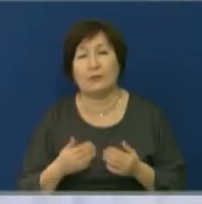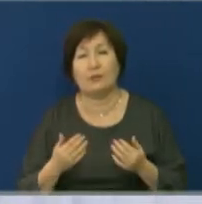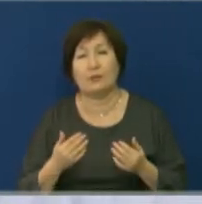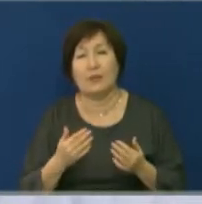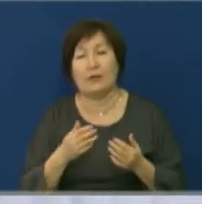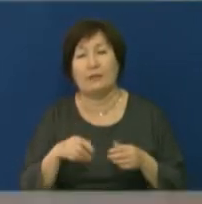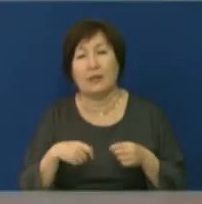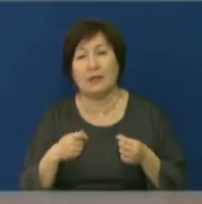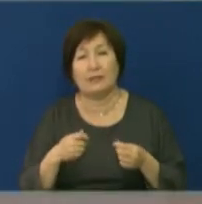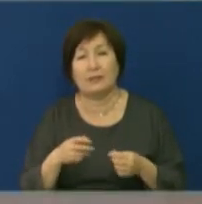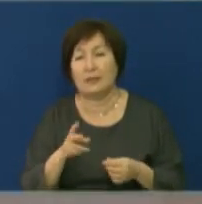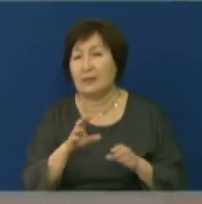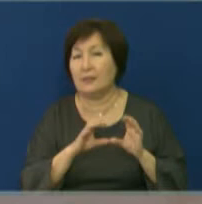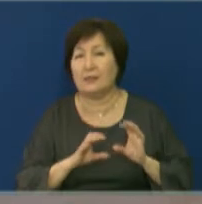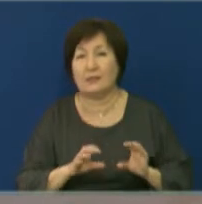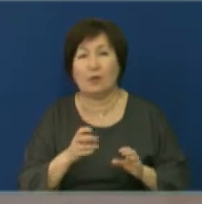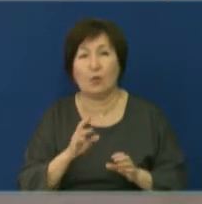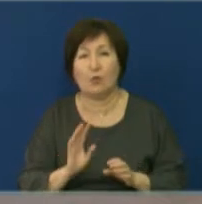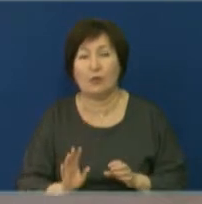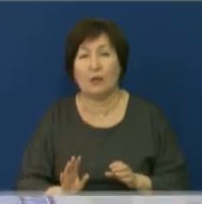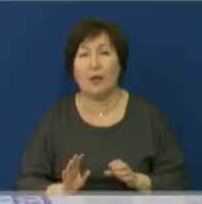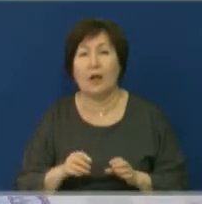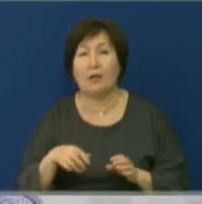желающие незаконно обогатиться находят способы.